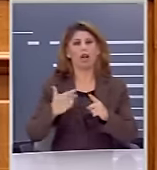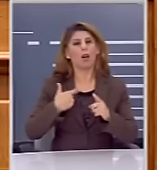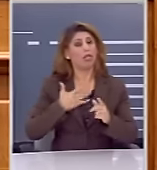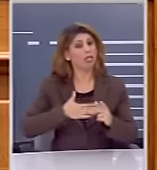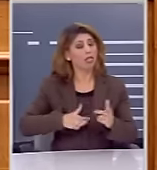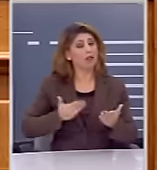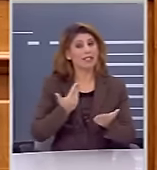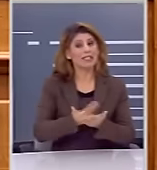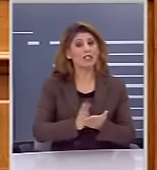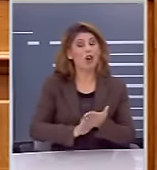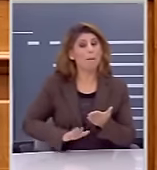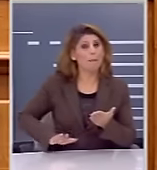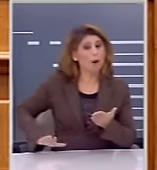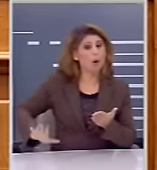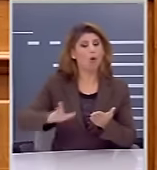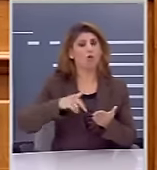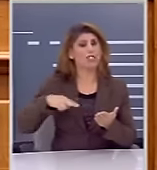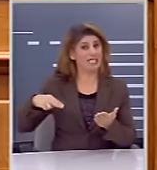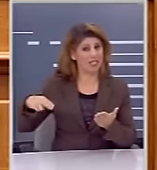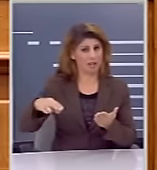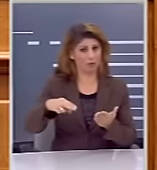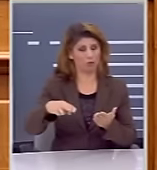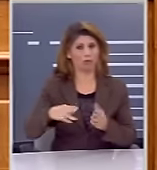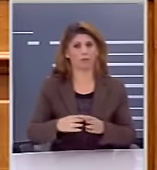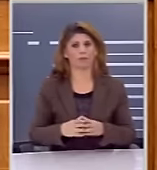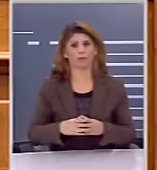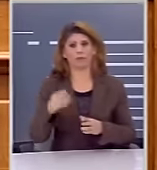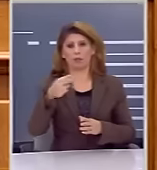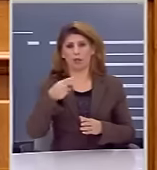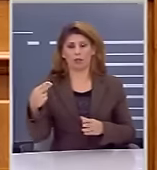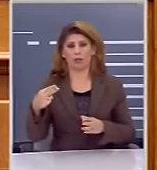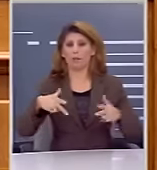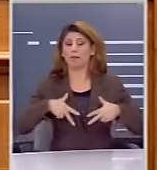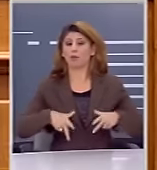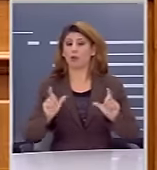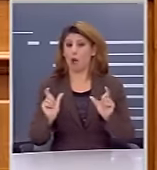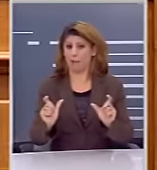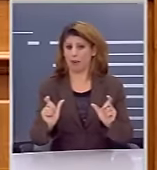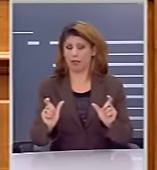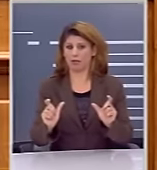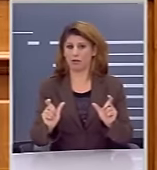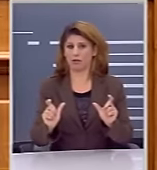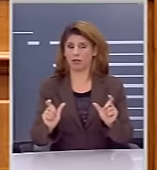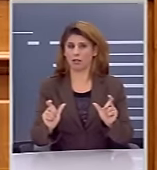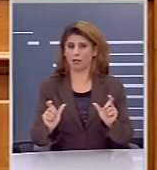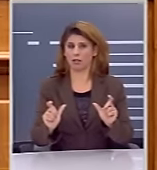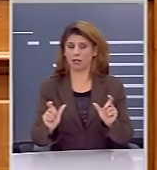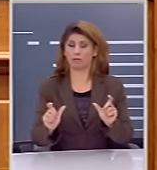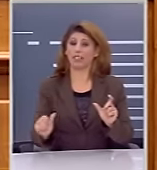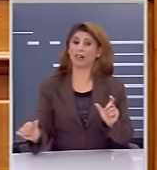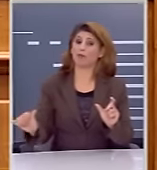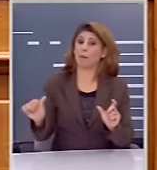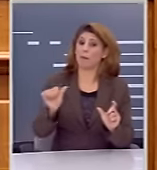ζητήσω από όλους τις συναδέλφους και τους συναδέλφους για το θέμα του Υπουργείου Εθνικής Άμυνας να γυρίσουμε